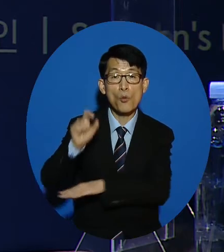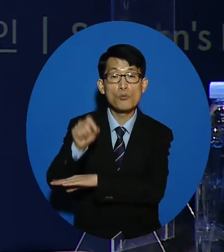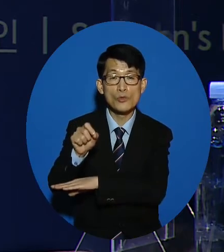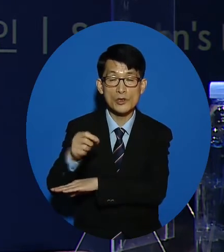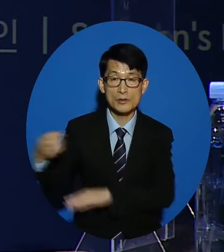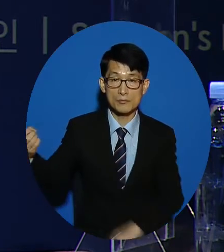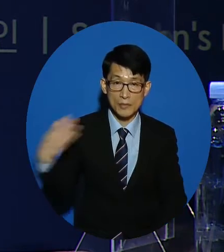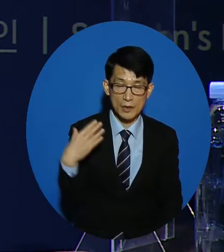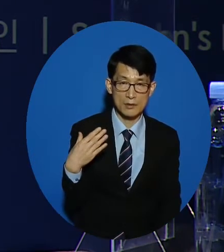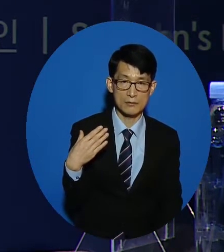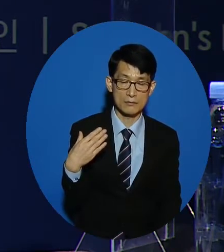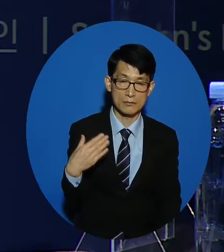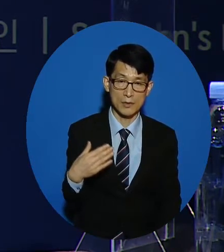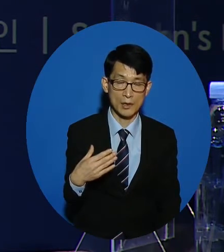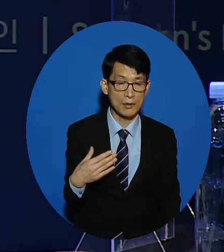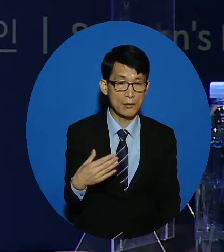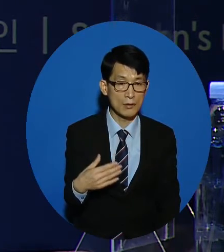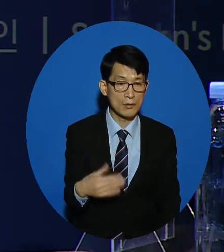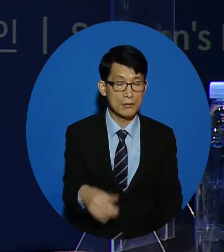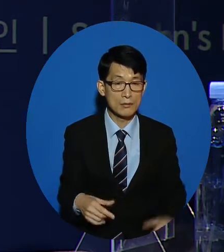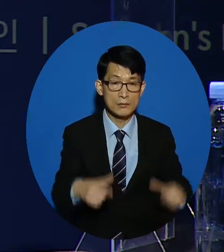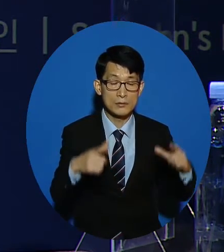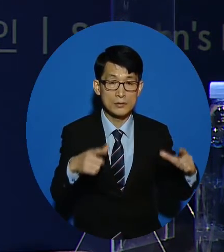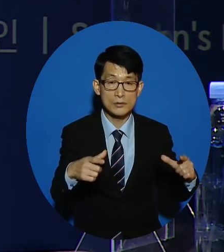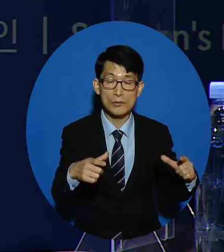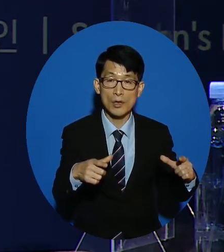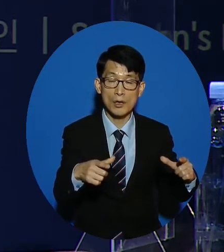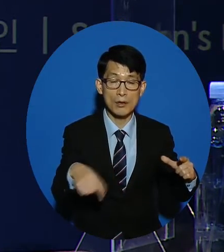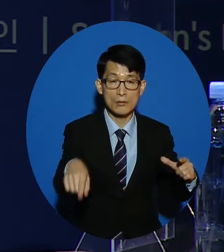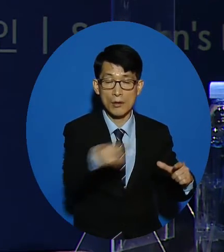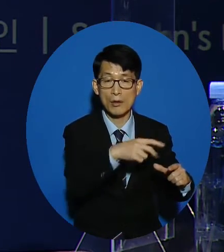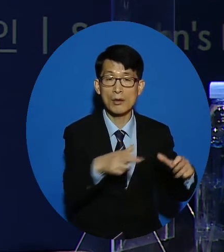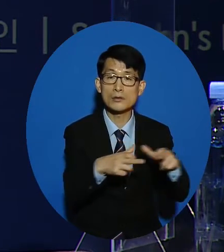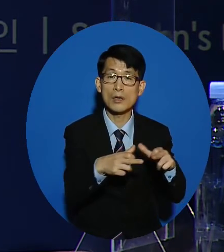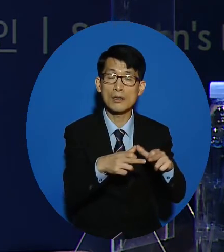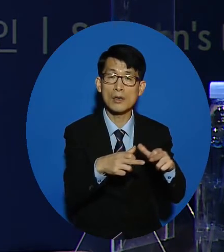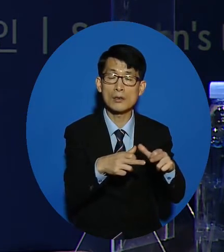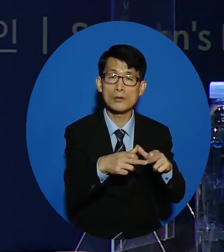아니 지역에 종합복지관이 있는데